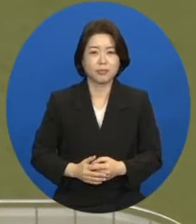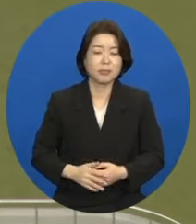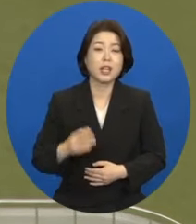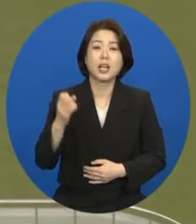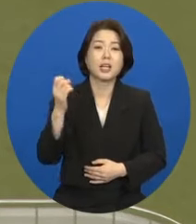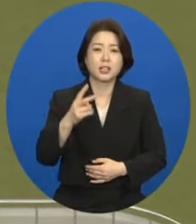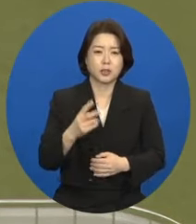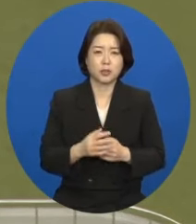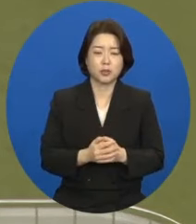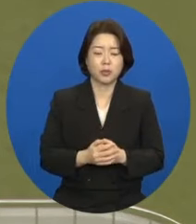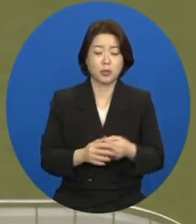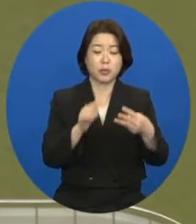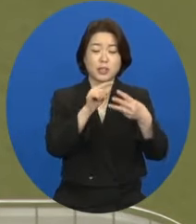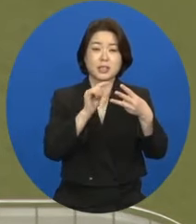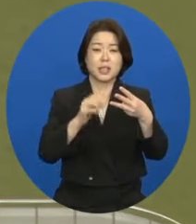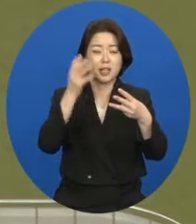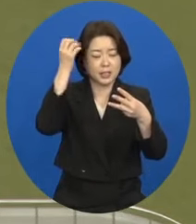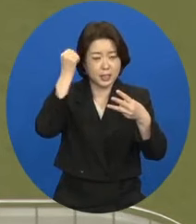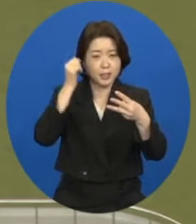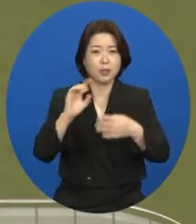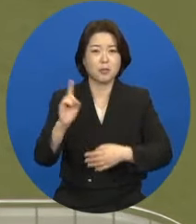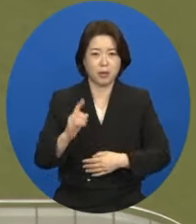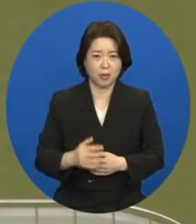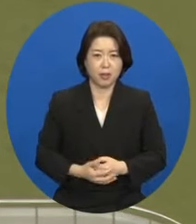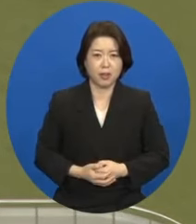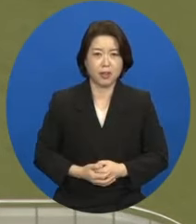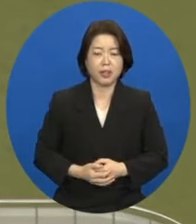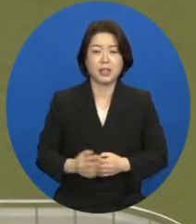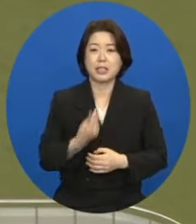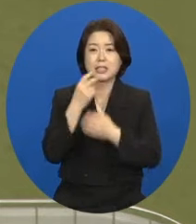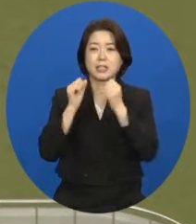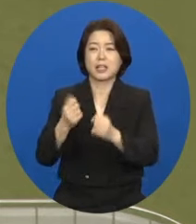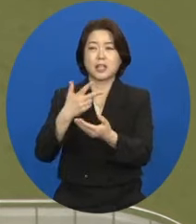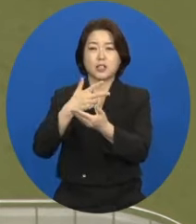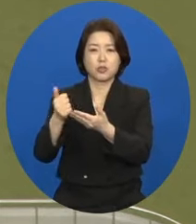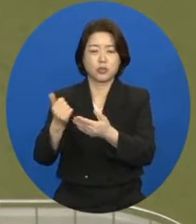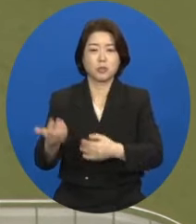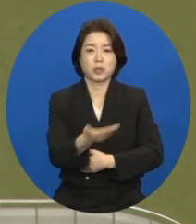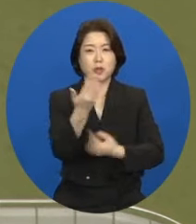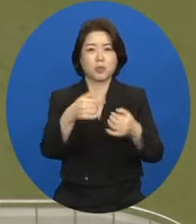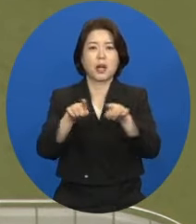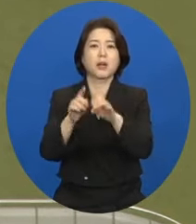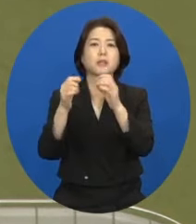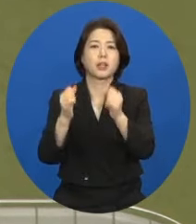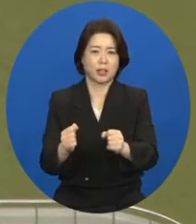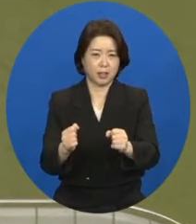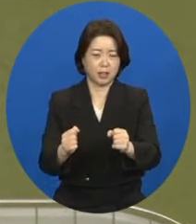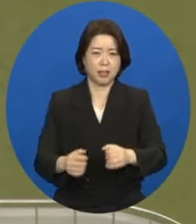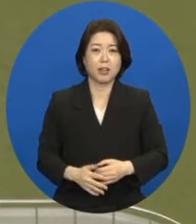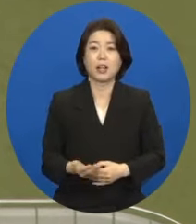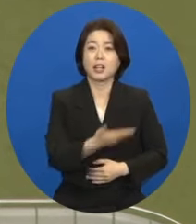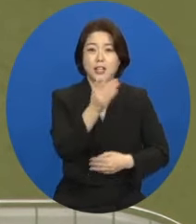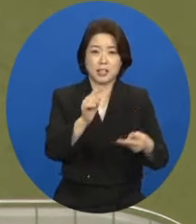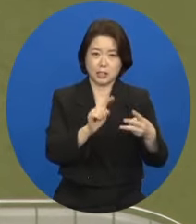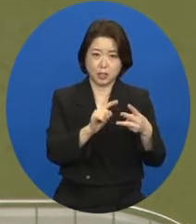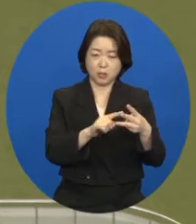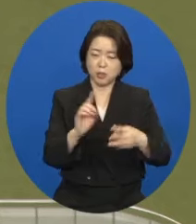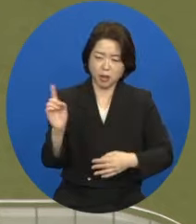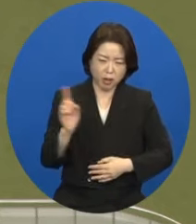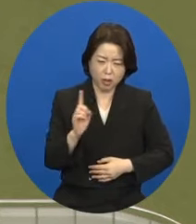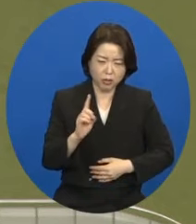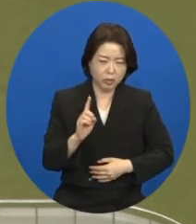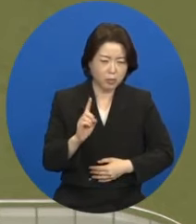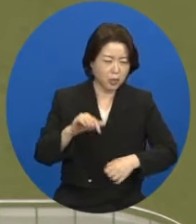그리고 세 가지, 이 세 가지를 기억하십시오. 뭐예요? 살아계신 주님이 여러분과 함께 하시고 여러분은 어떤